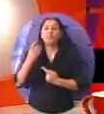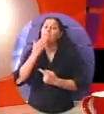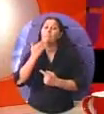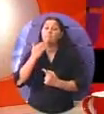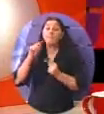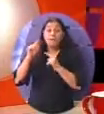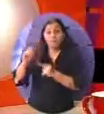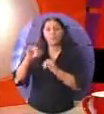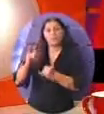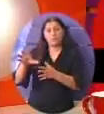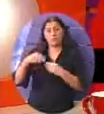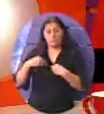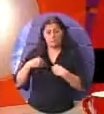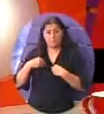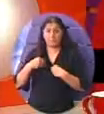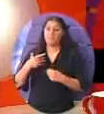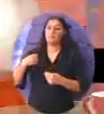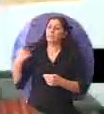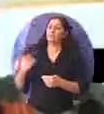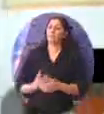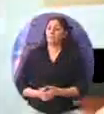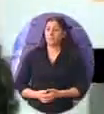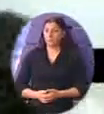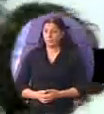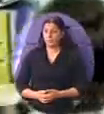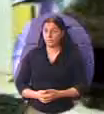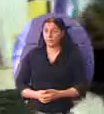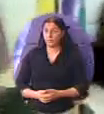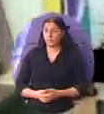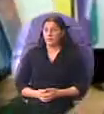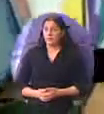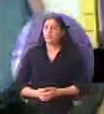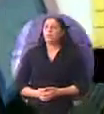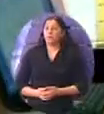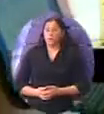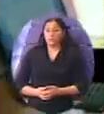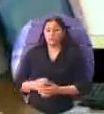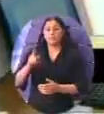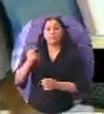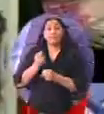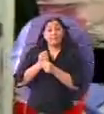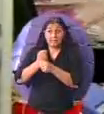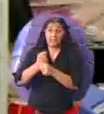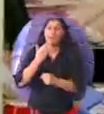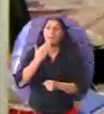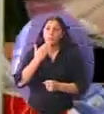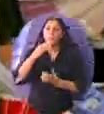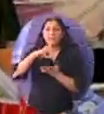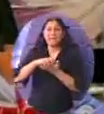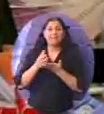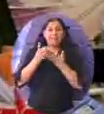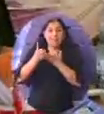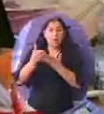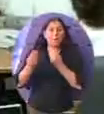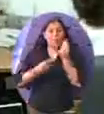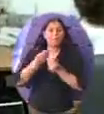עברית. כתבתו של אחמד אבו סואס. אהנן ומסלן, כשנציגה יהודיה במרכז לסיוע לתקיפה